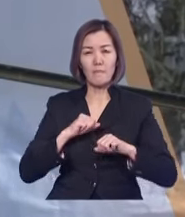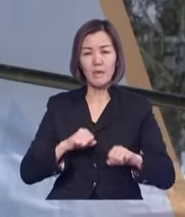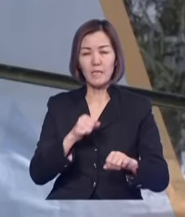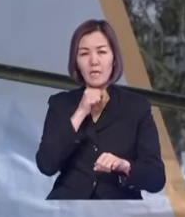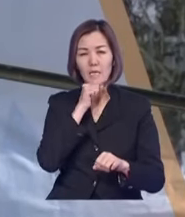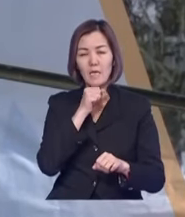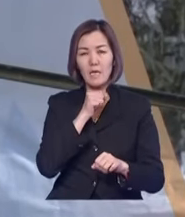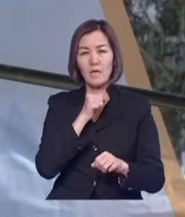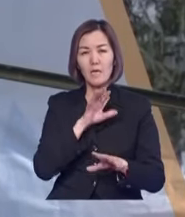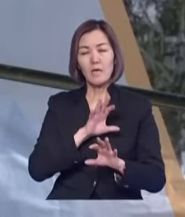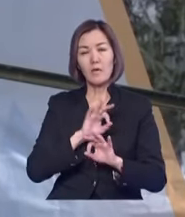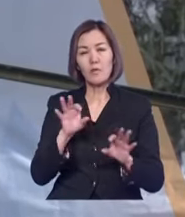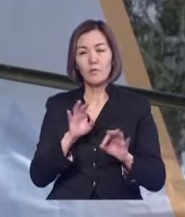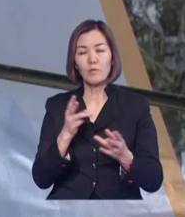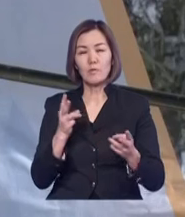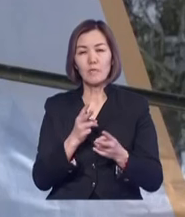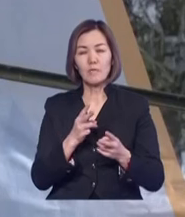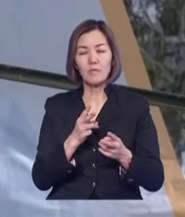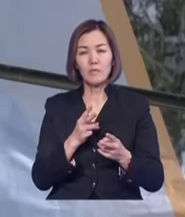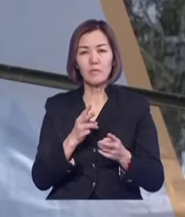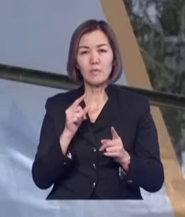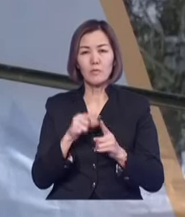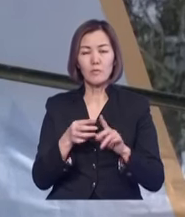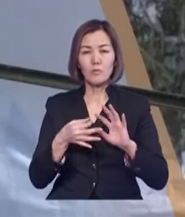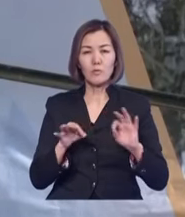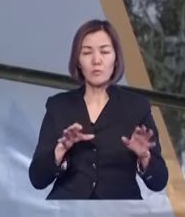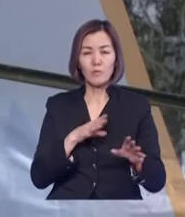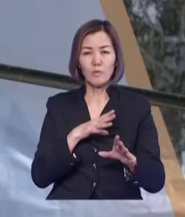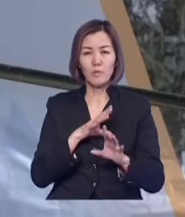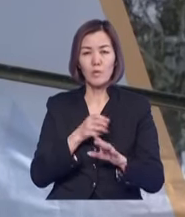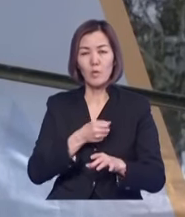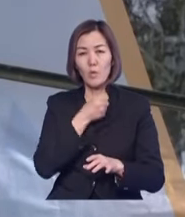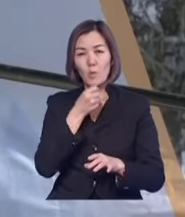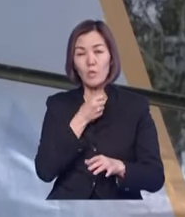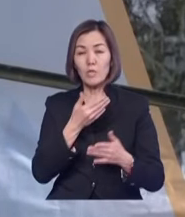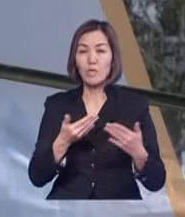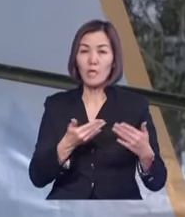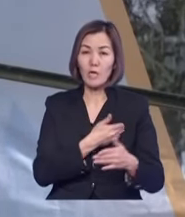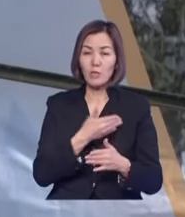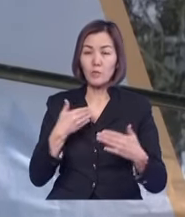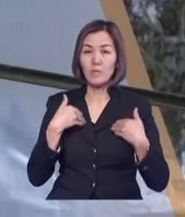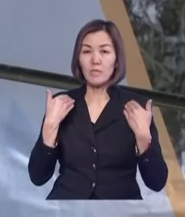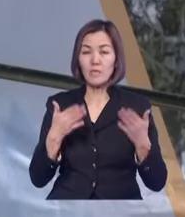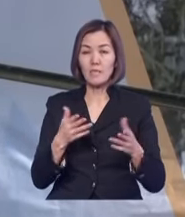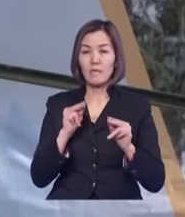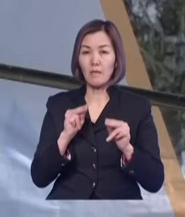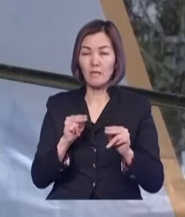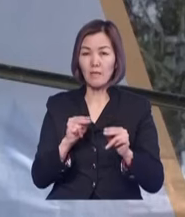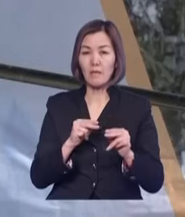дейсіз, не айтасыз деген сонда айтқан сөз екен дейді. Үлкендерге айтатыным, адалынан